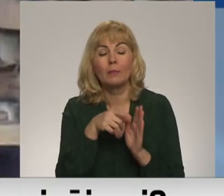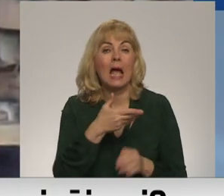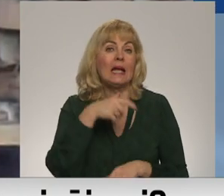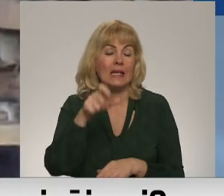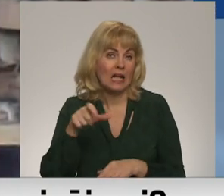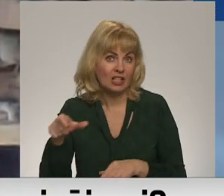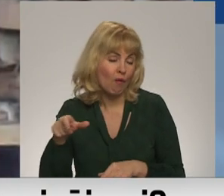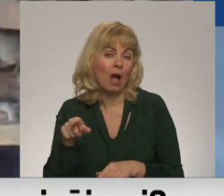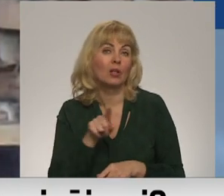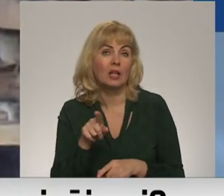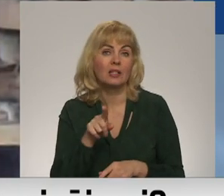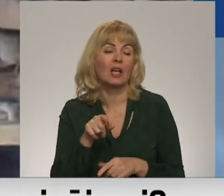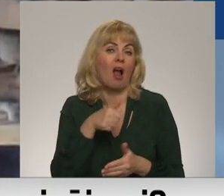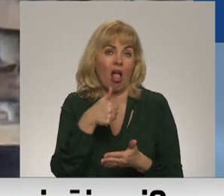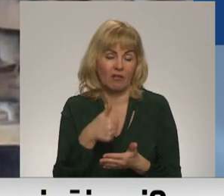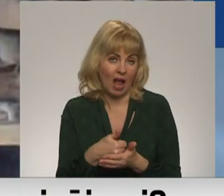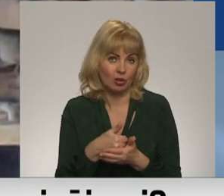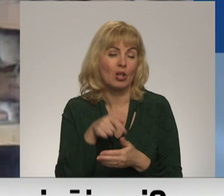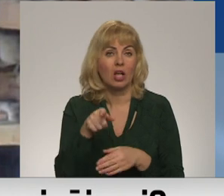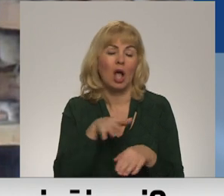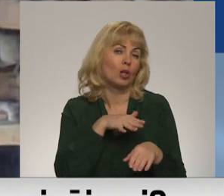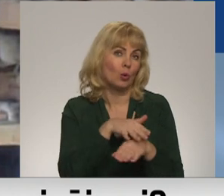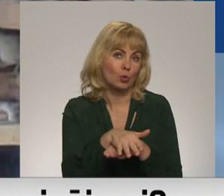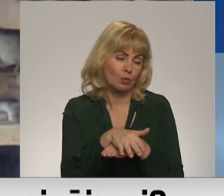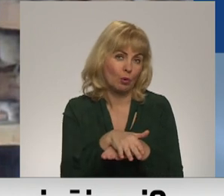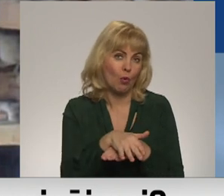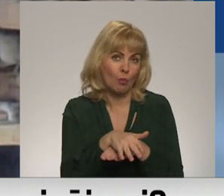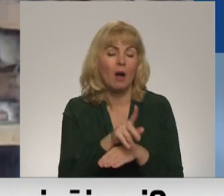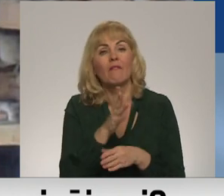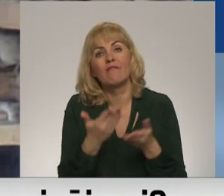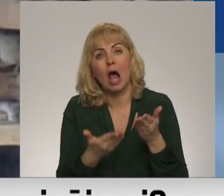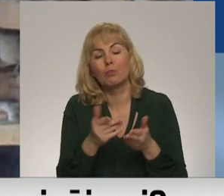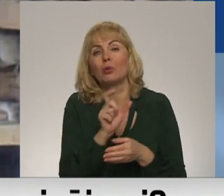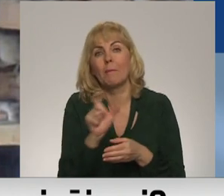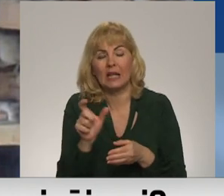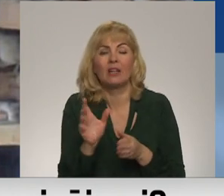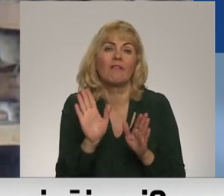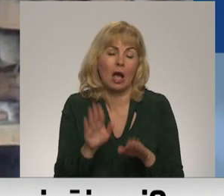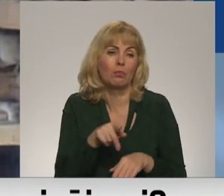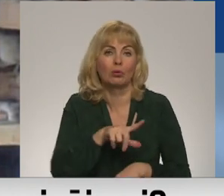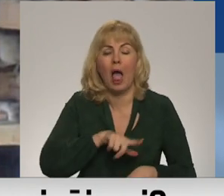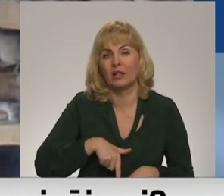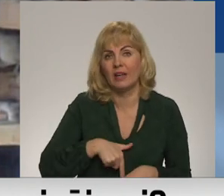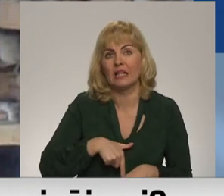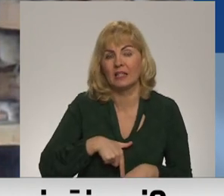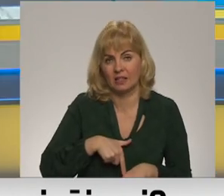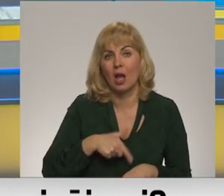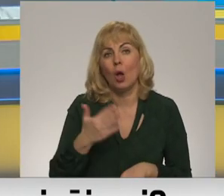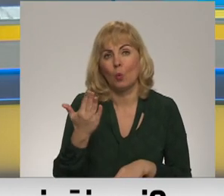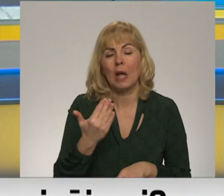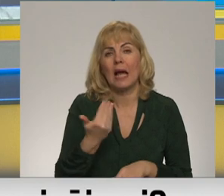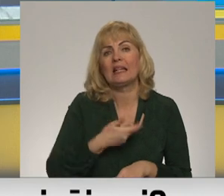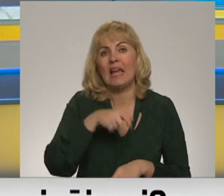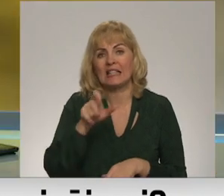iedzīvotājiem tas ir primārais, jo, protams, šādi uzbrukumi neizbēgam kaut kādā brīdī var skart arī Latvijas iedzīvotājus. Liels